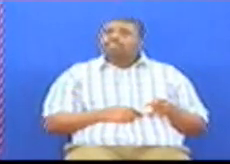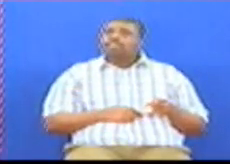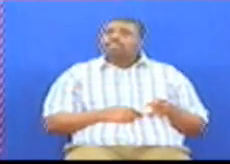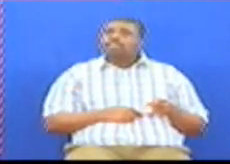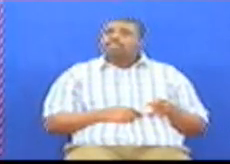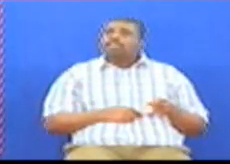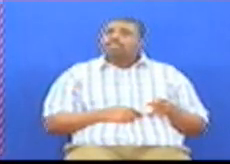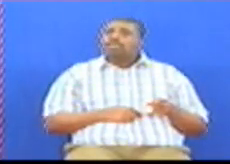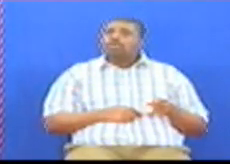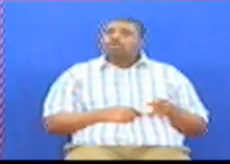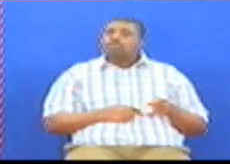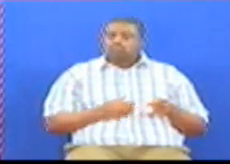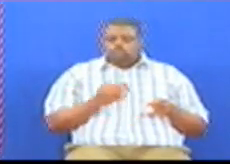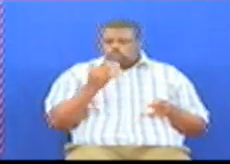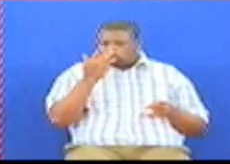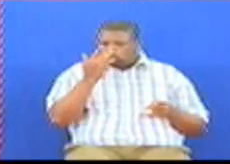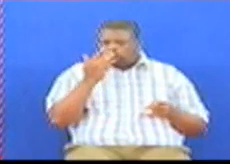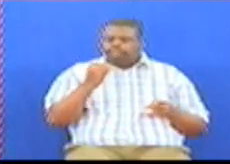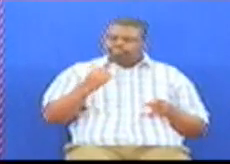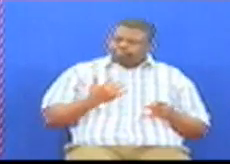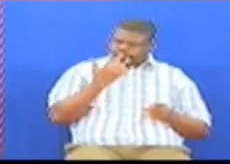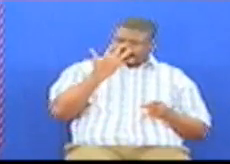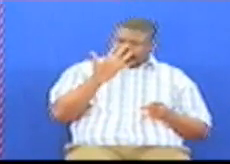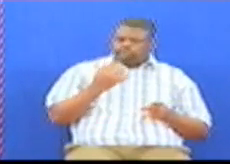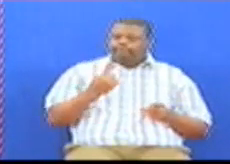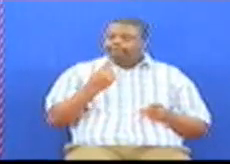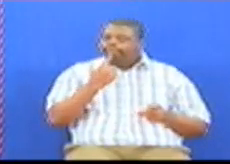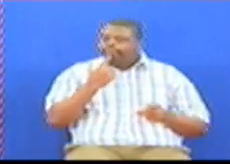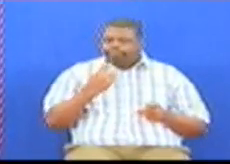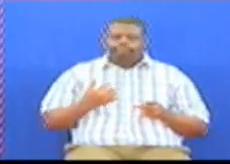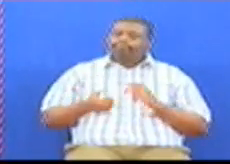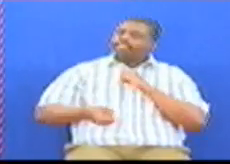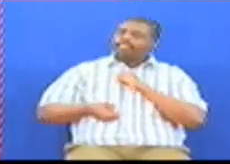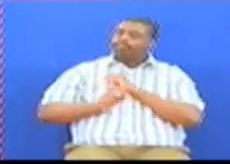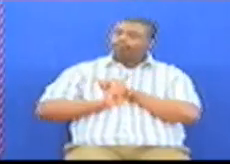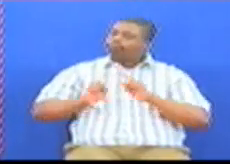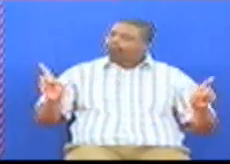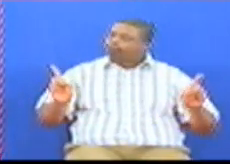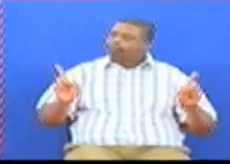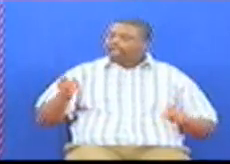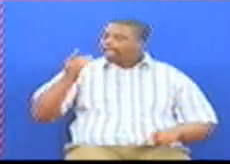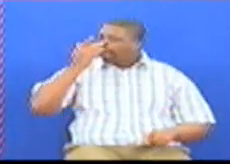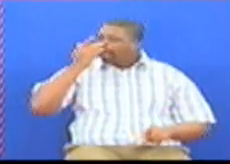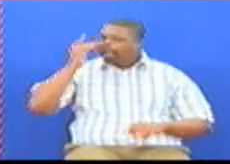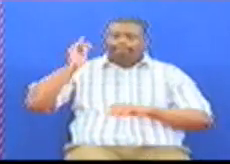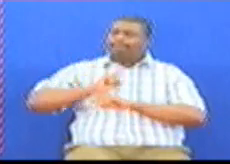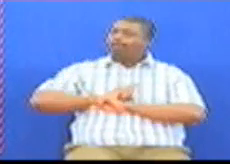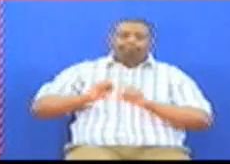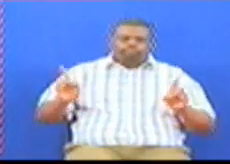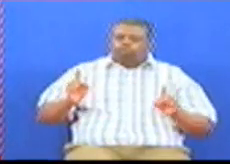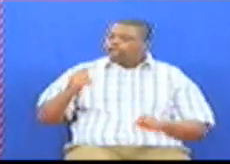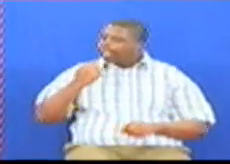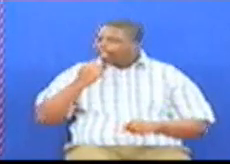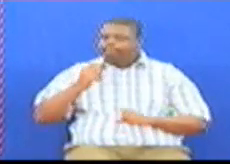masharti ukigusa pua umeambukizwa. Ukigusa mdomo ni tatizo. Hayo masharti ni magumu sana. Mimi nimeona kwamba jambo